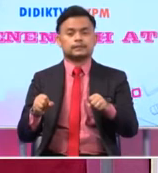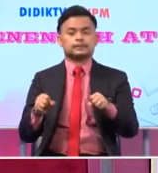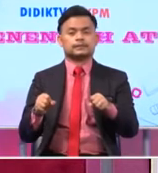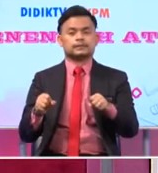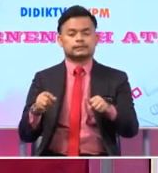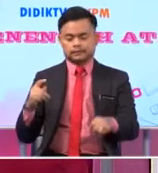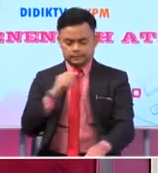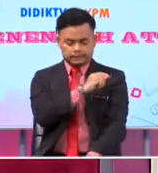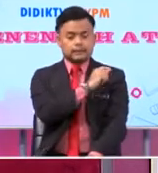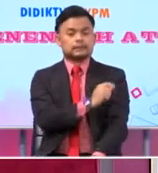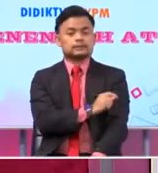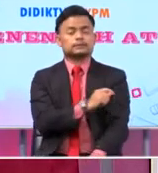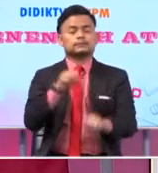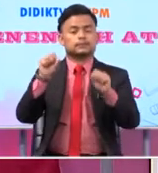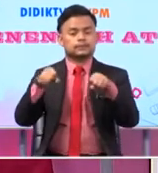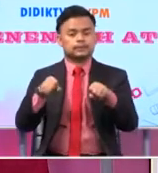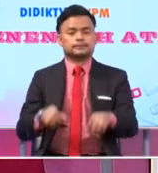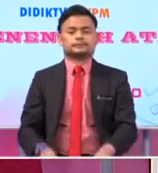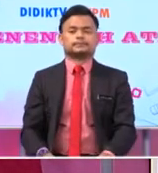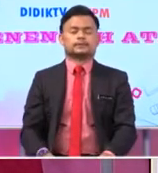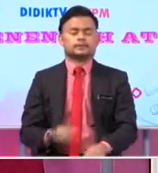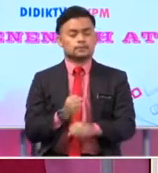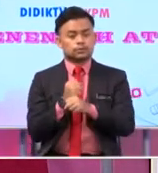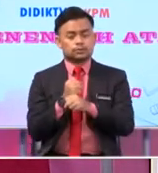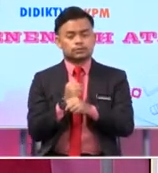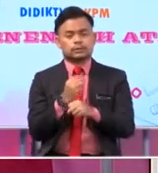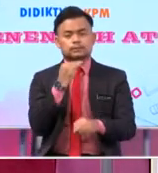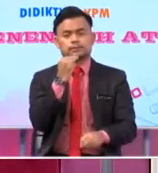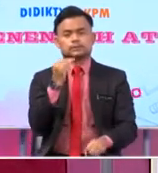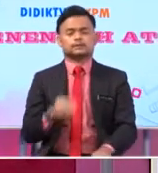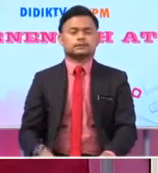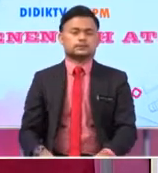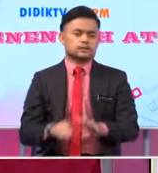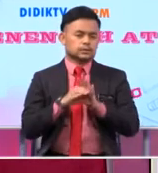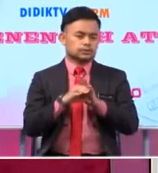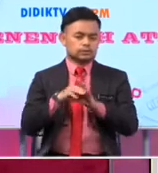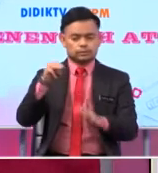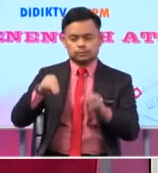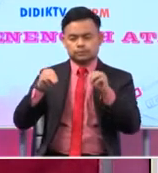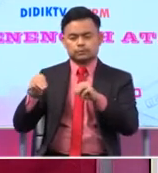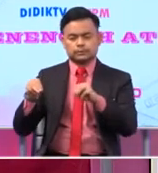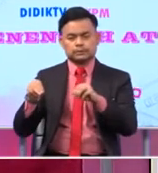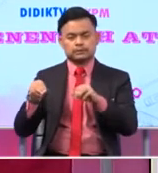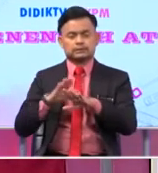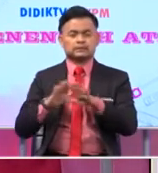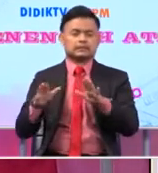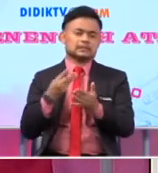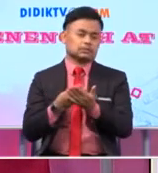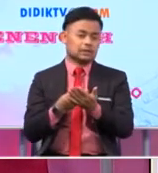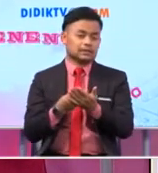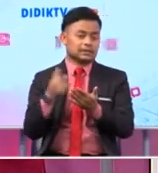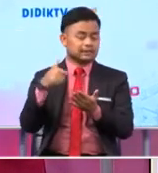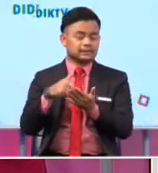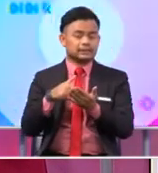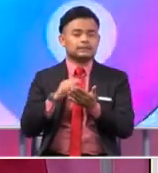sokongan moral Amasya murid-murid Keno belum ada keuangan yang kuku Henna jadi Boleh bantu dari segi tenaga